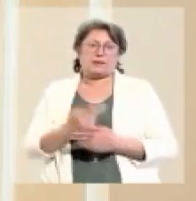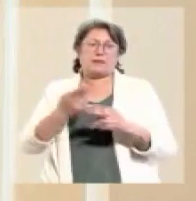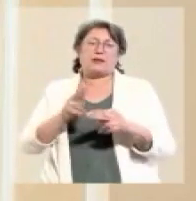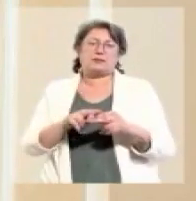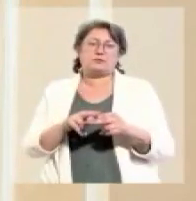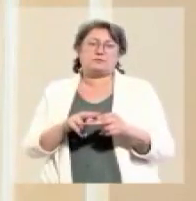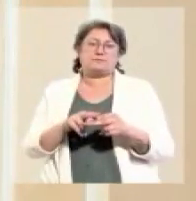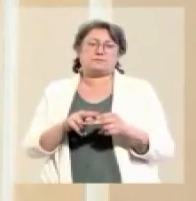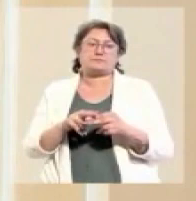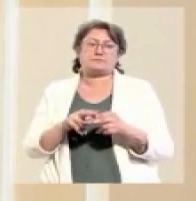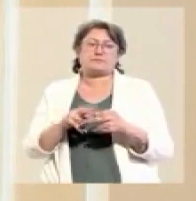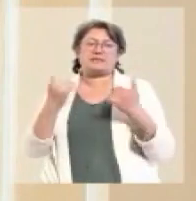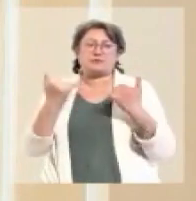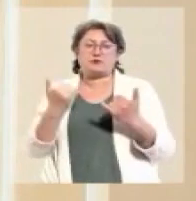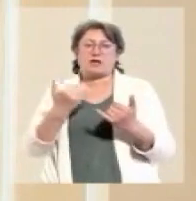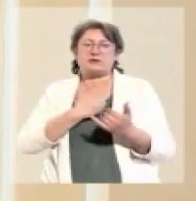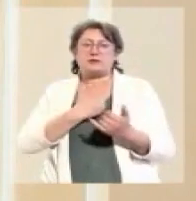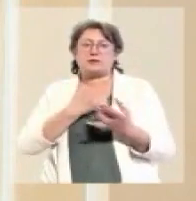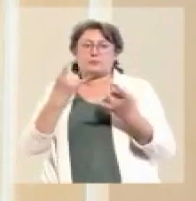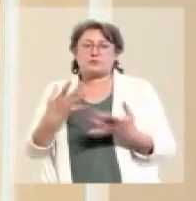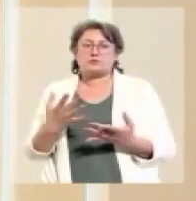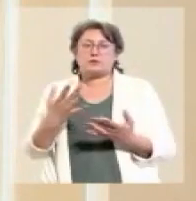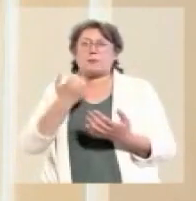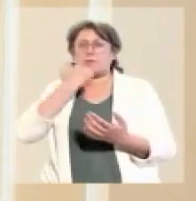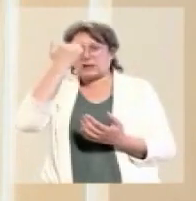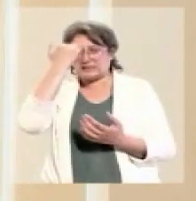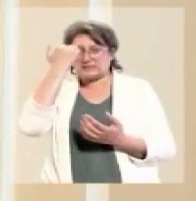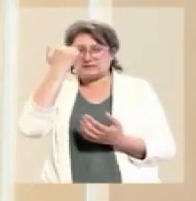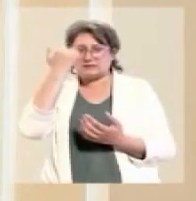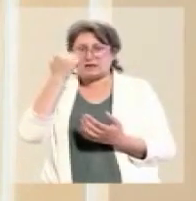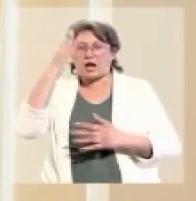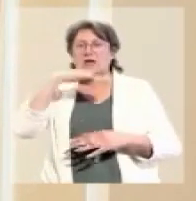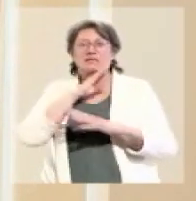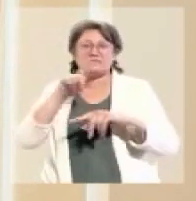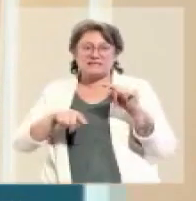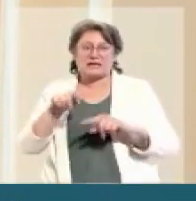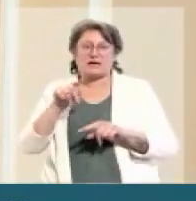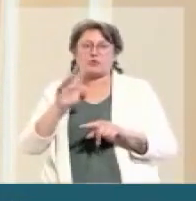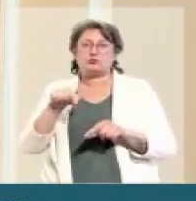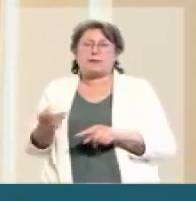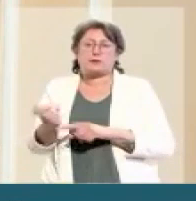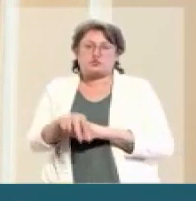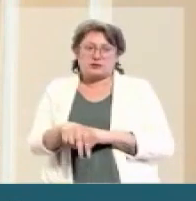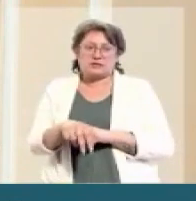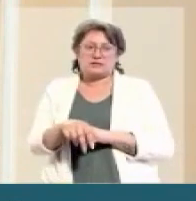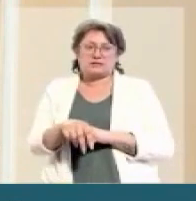Поэтому сегодня я хотел вопрос поблагодарить родителей, которые сюда пришли,